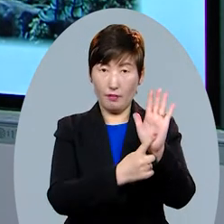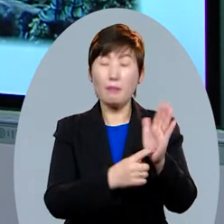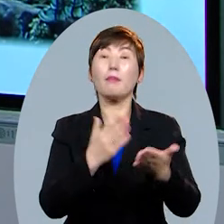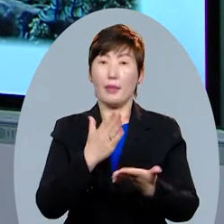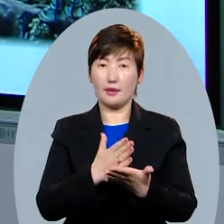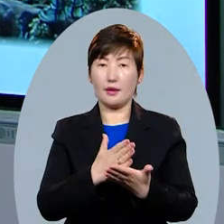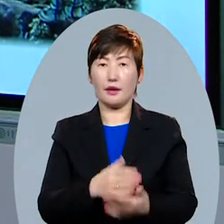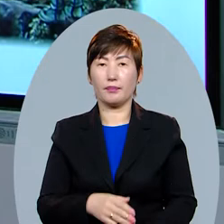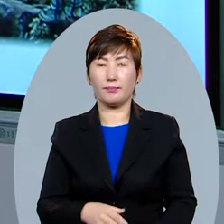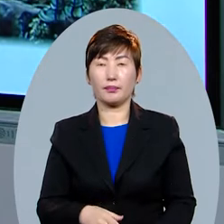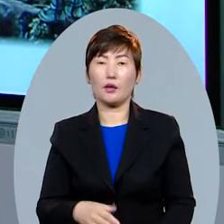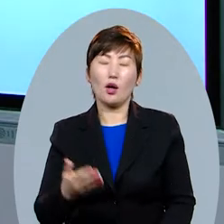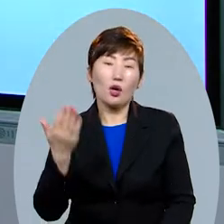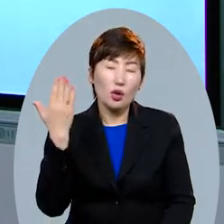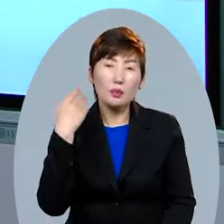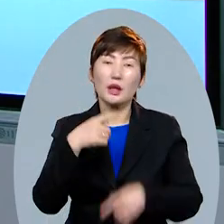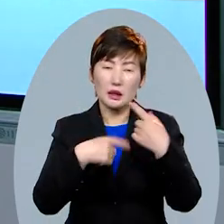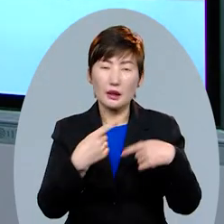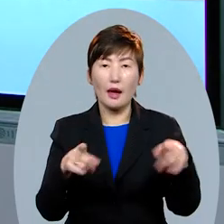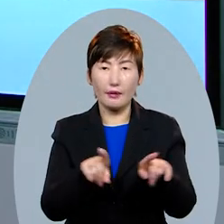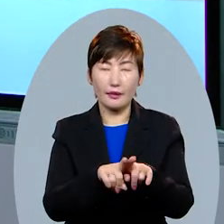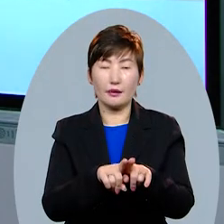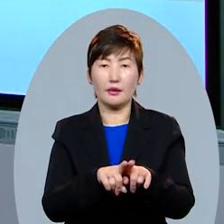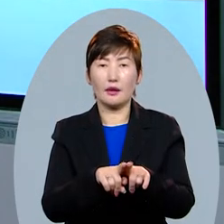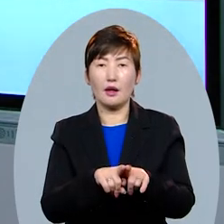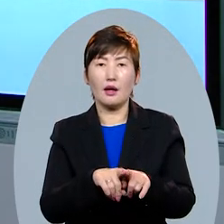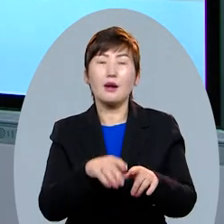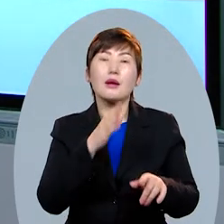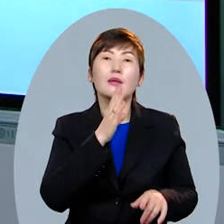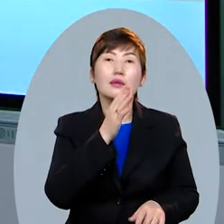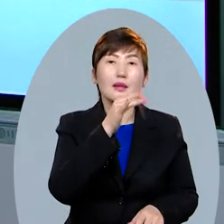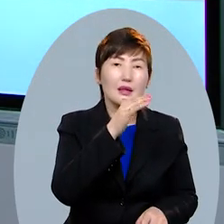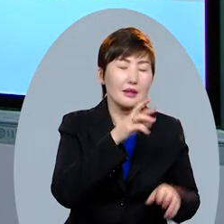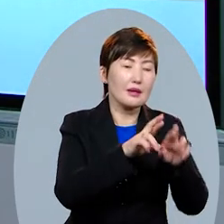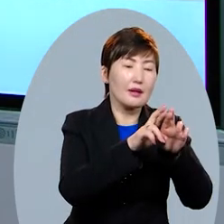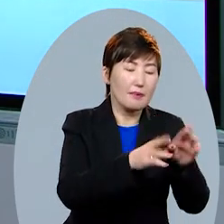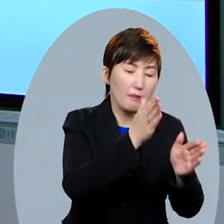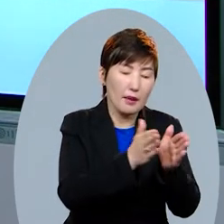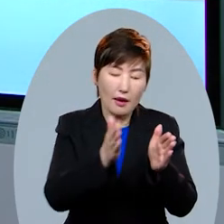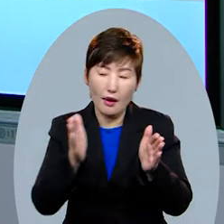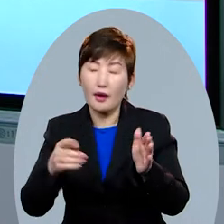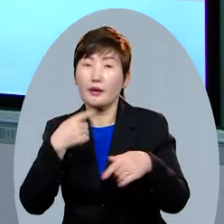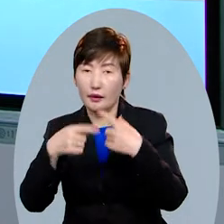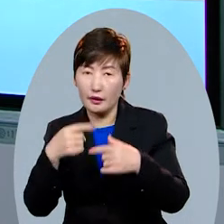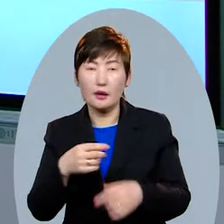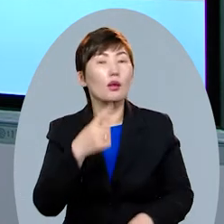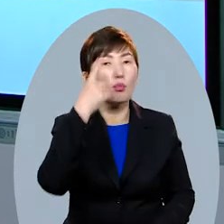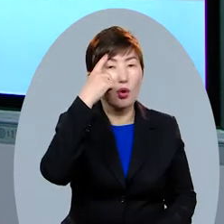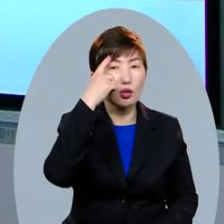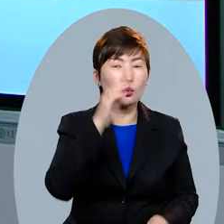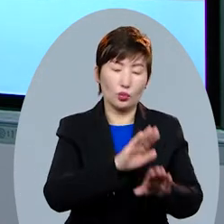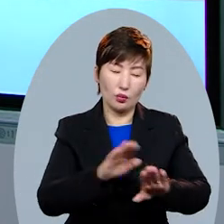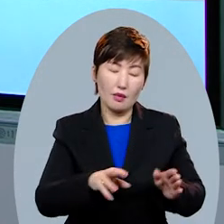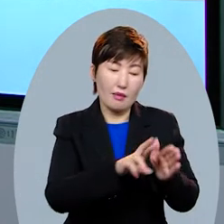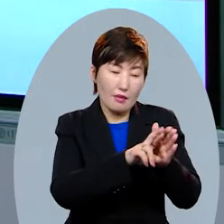үзүүлдэг байсан. За тэгвэл дээр дурдсанаар насны ангиллын тухай авч үзье. Монголчууд бид бүхэн хүүхдийн